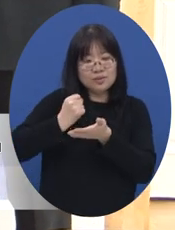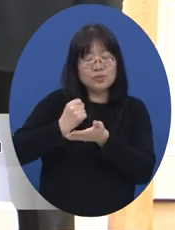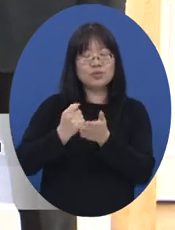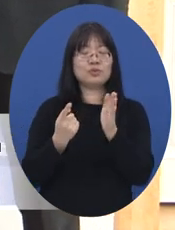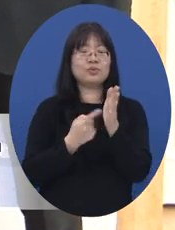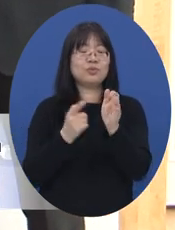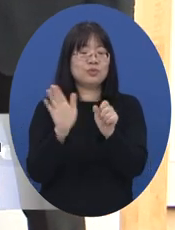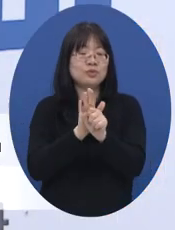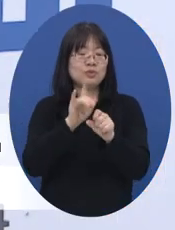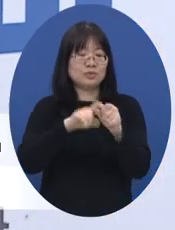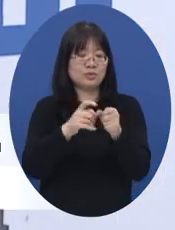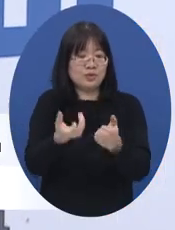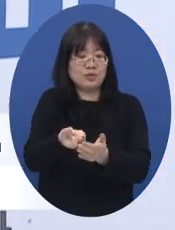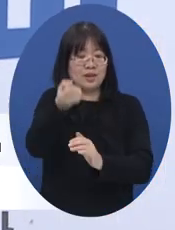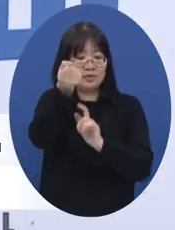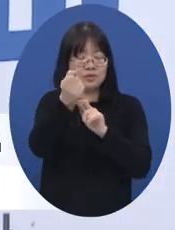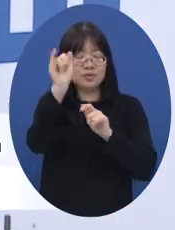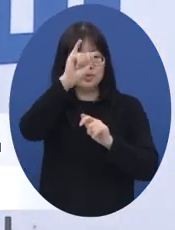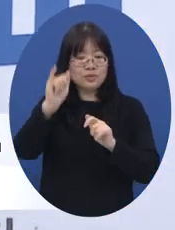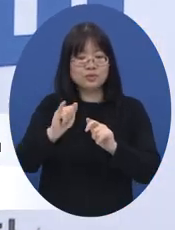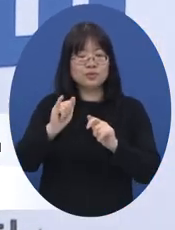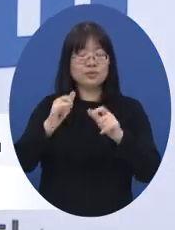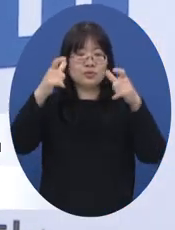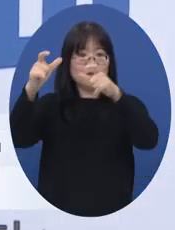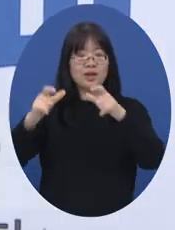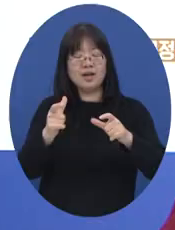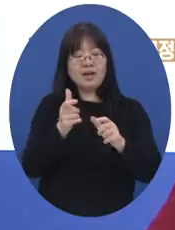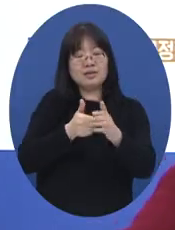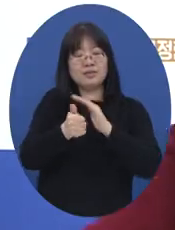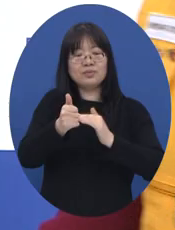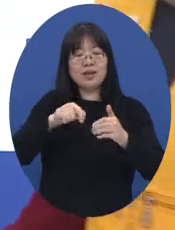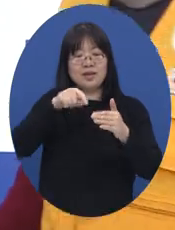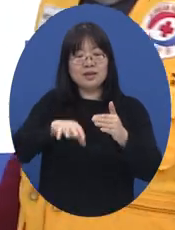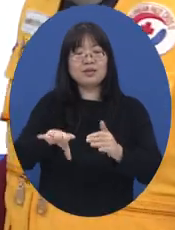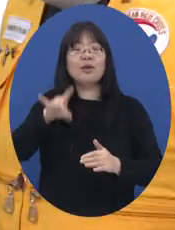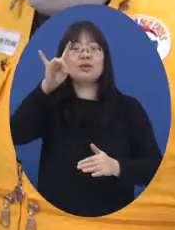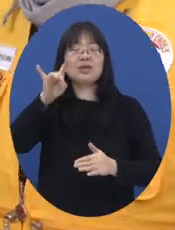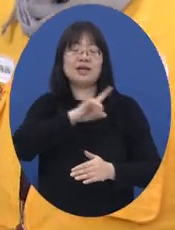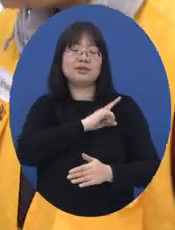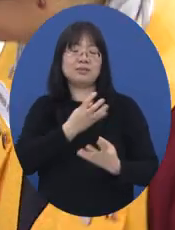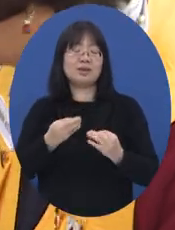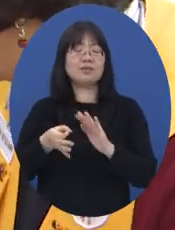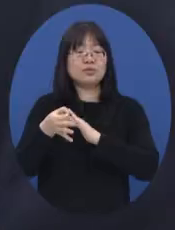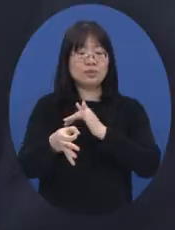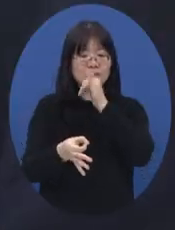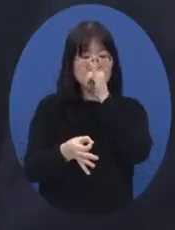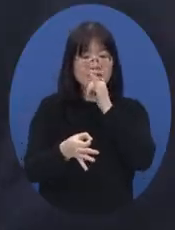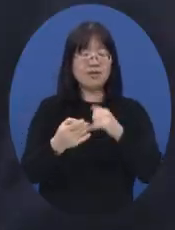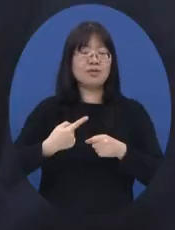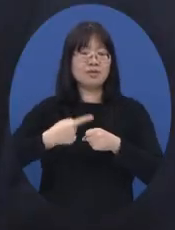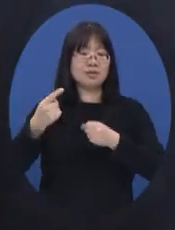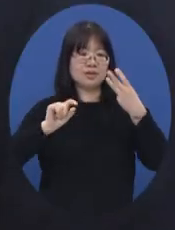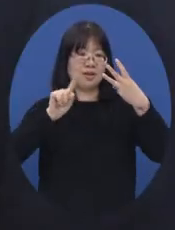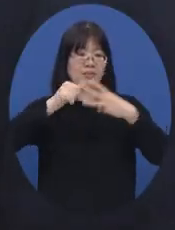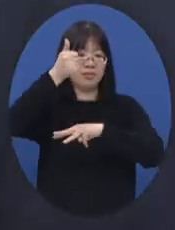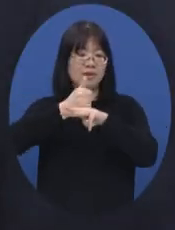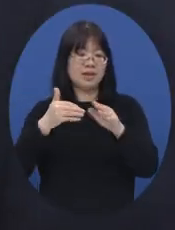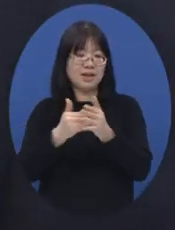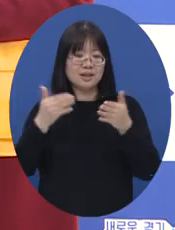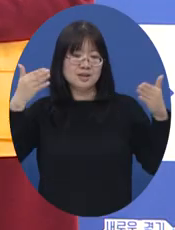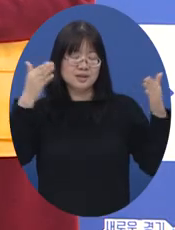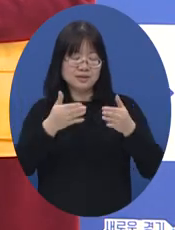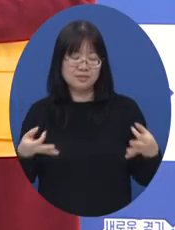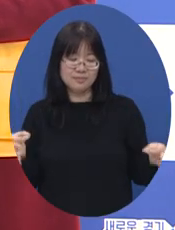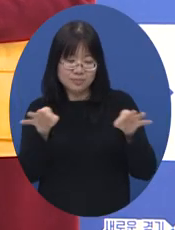지지 록 전국 광역 자치단체 장중에 처음이자 가장 많은 금액입니다 적십자 회비는 내년 3월 말까지 집중